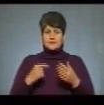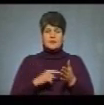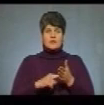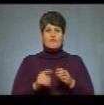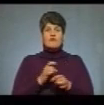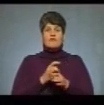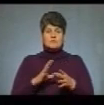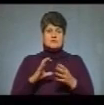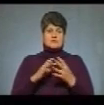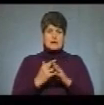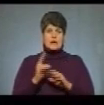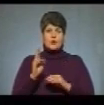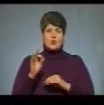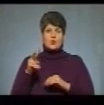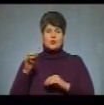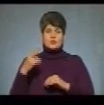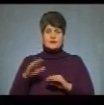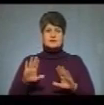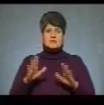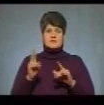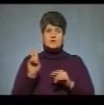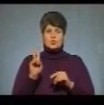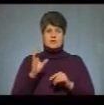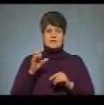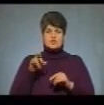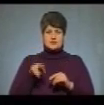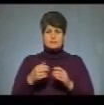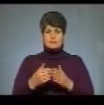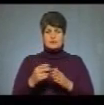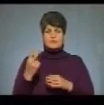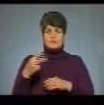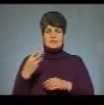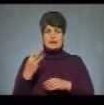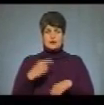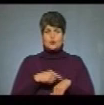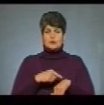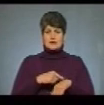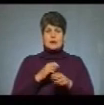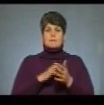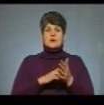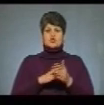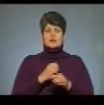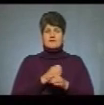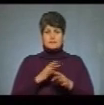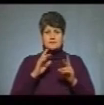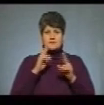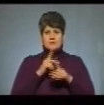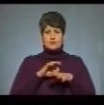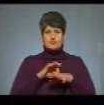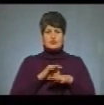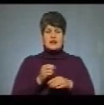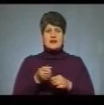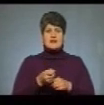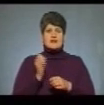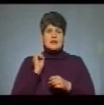селі Колодіївка під Волочиського району стався 2 січня, близько 23-ї години. Причина вибуху – необережне поводження з гранатою,